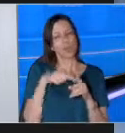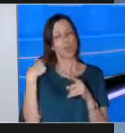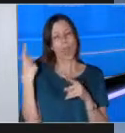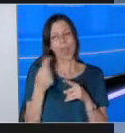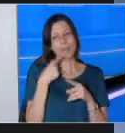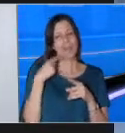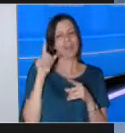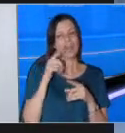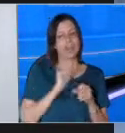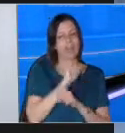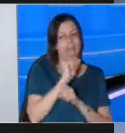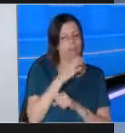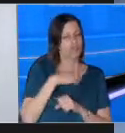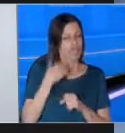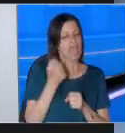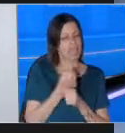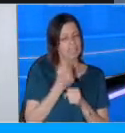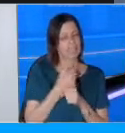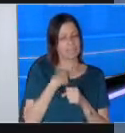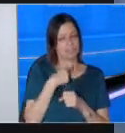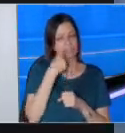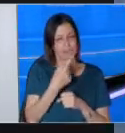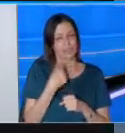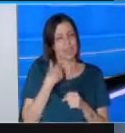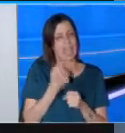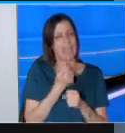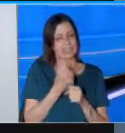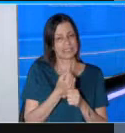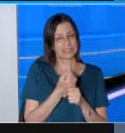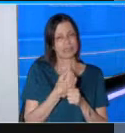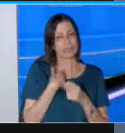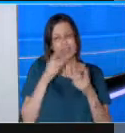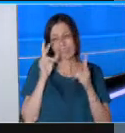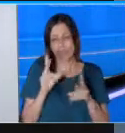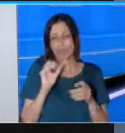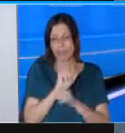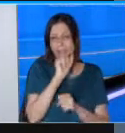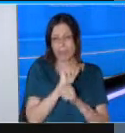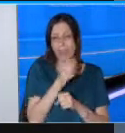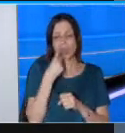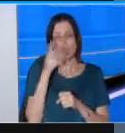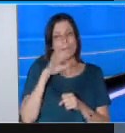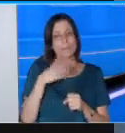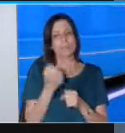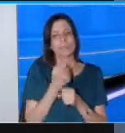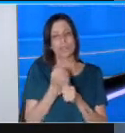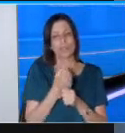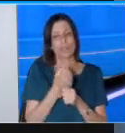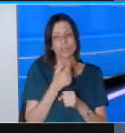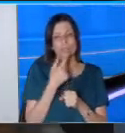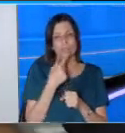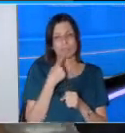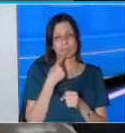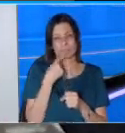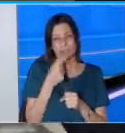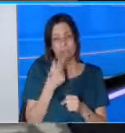אני אביע, כן. ואני אעשה כל שביכולתי שהמחאה הזאת גם תקבל ביטוי מעשי. מיקו, אתם מציפים את הנושא הזה, את